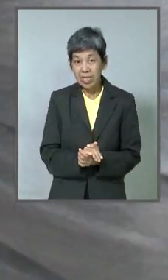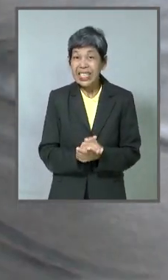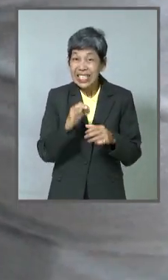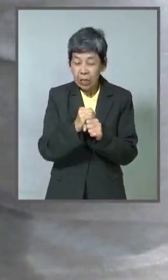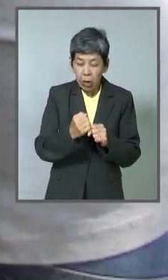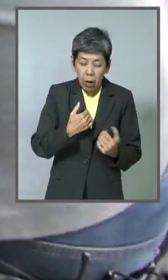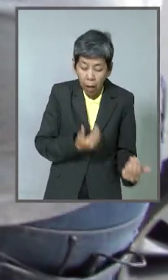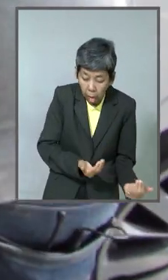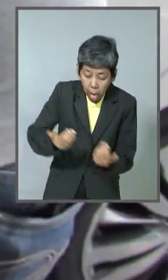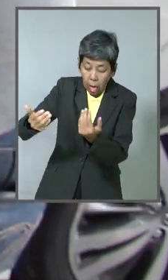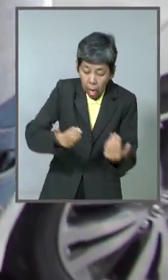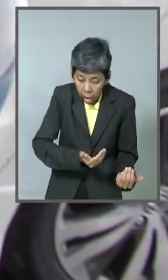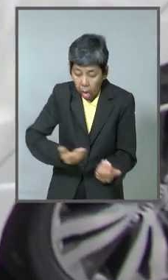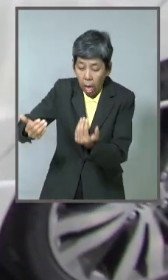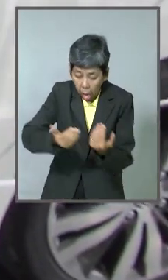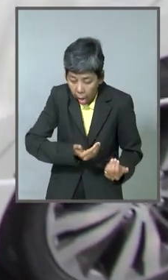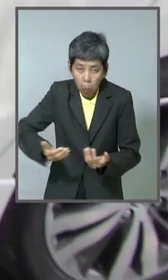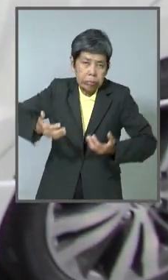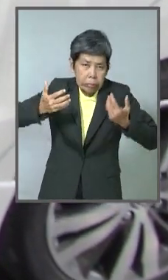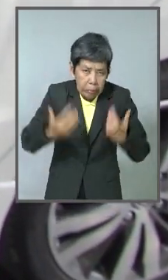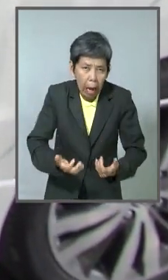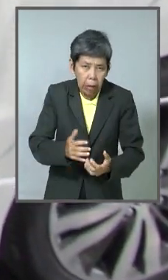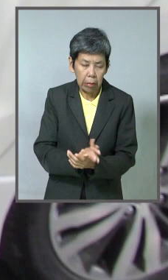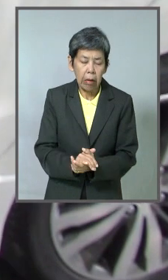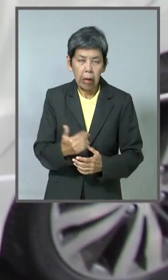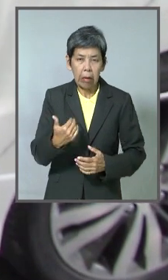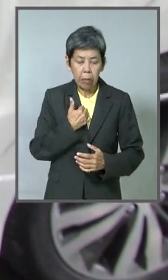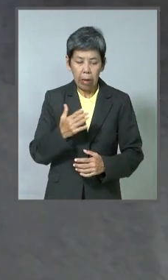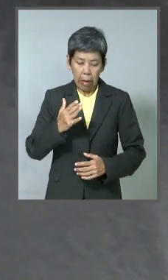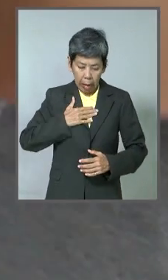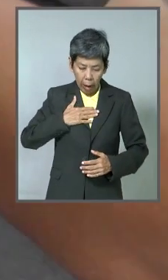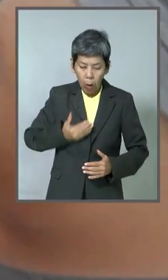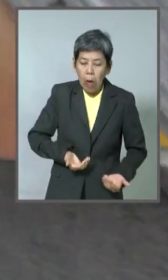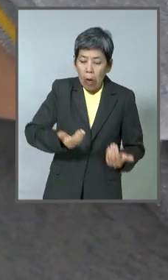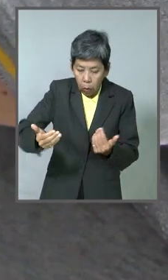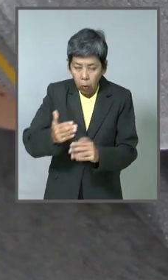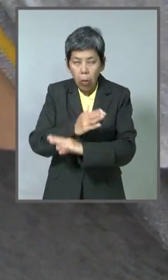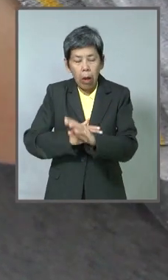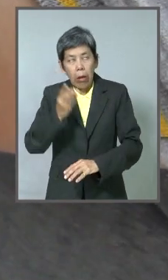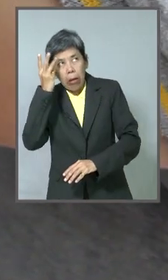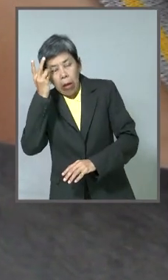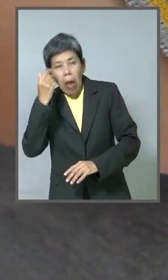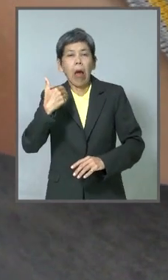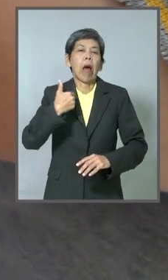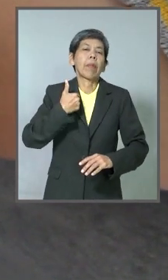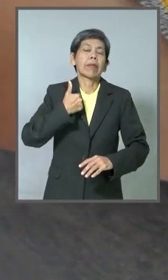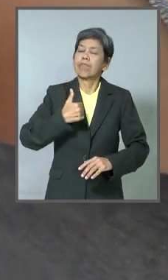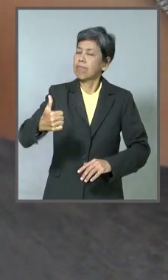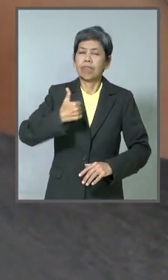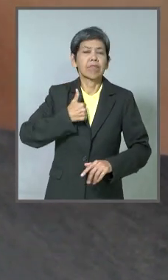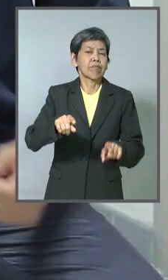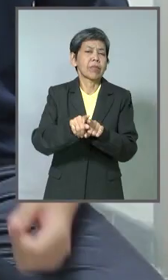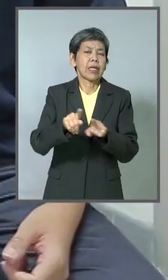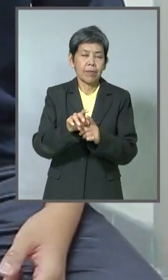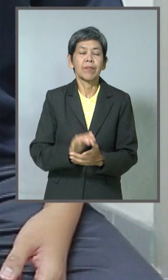เรามองเห็นว่าผลกระทบที่เกิดจากการยกผู้ป่วยเนี่ยมันมากกว่าแค่ตัวผู้ป่วยเองมันก็คือผู้ที่ยกผู้ป่วยนั้นด้วยได้ประโย